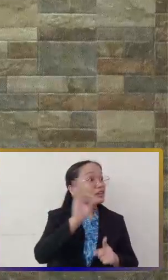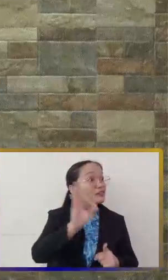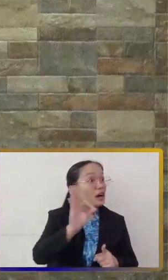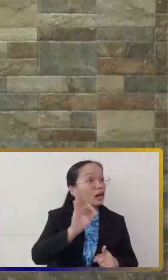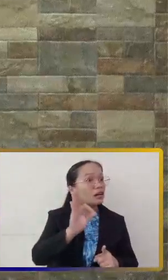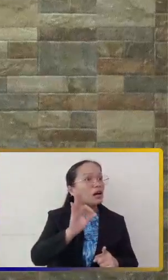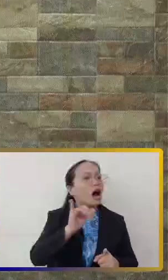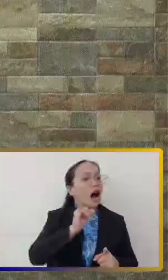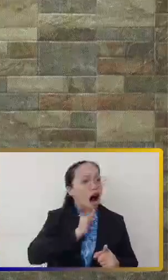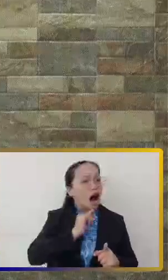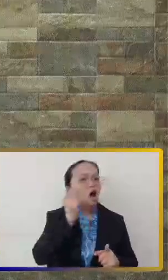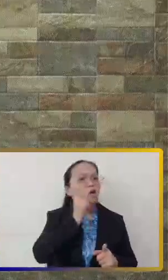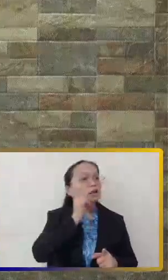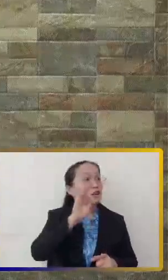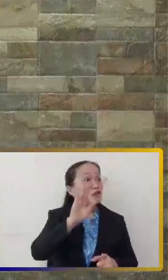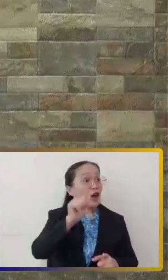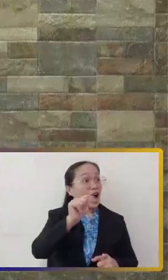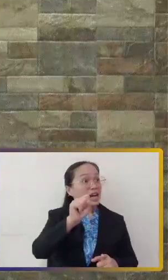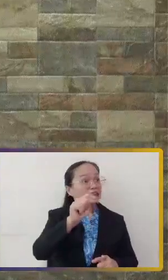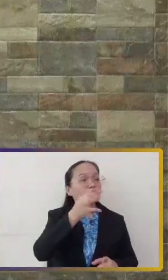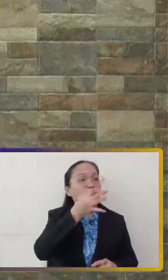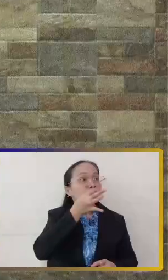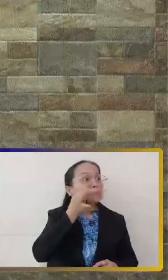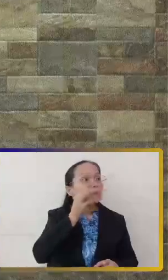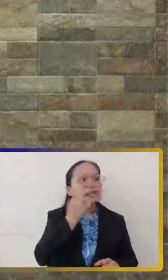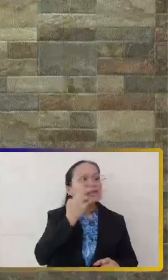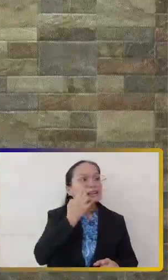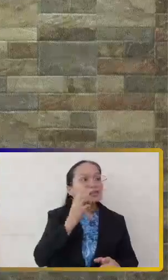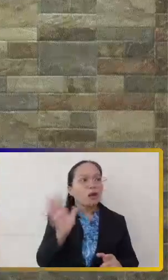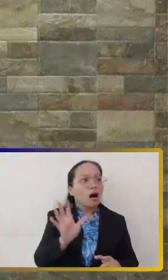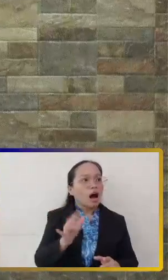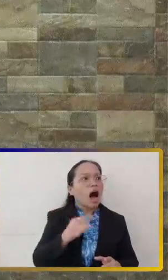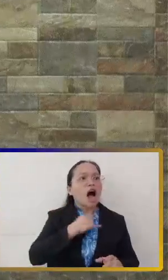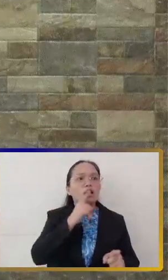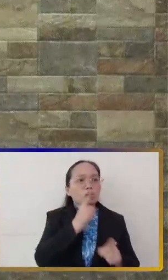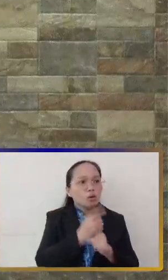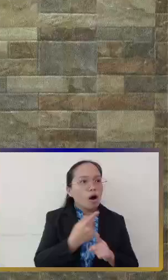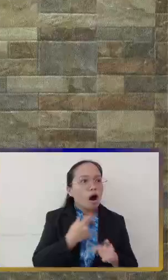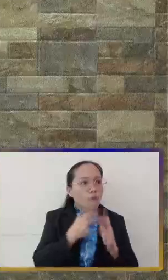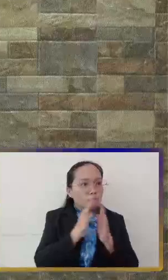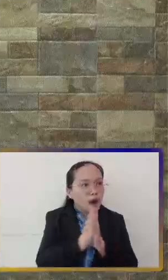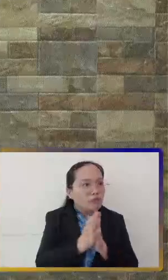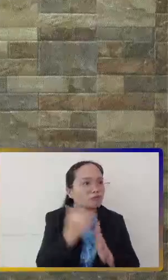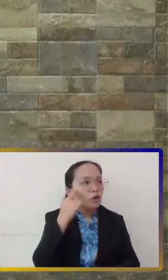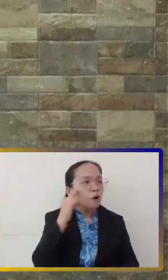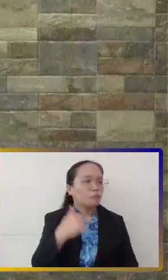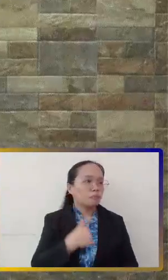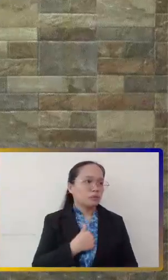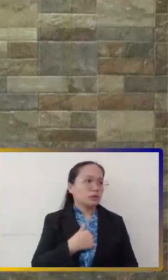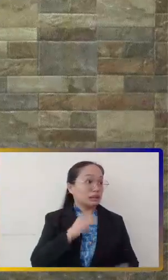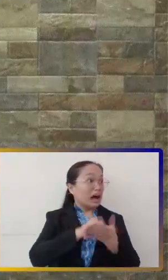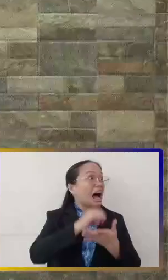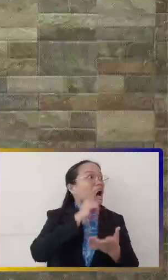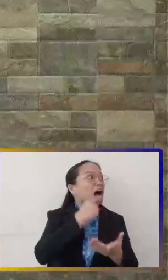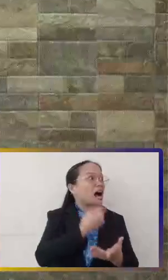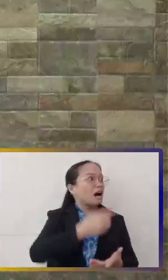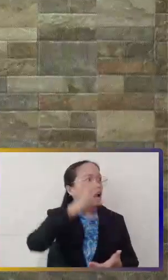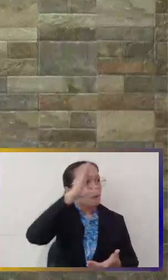Diyos. Nagpa-fasting ako at gusto ko sana may mananalangin sa akin.